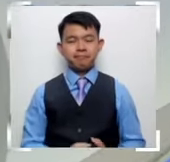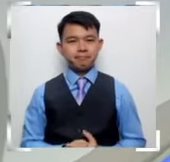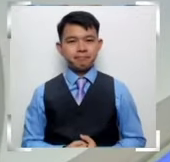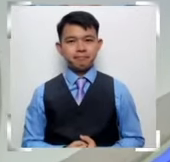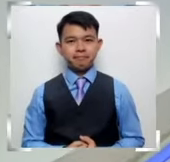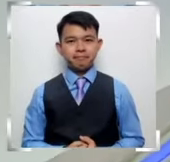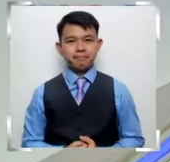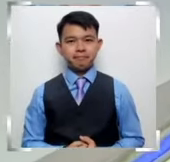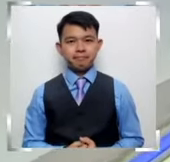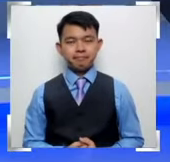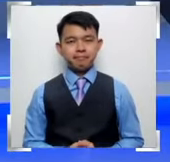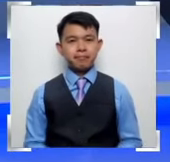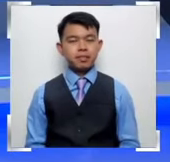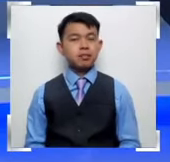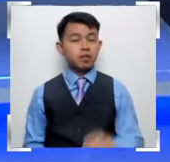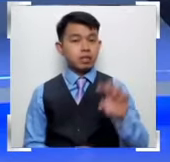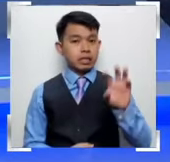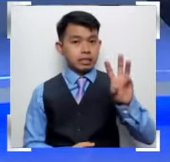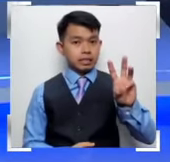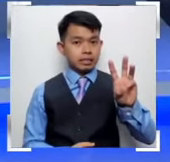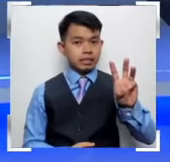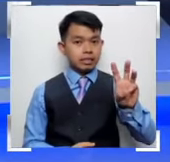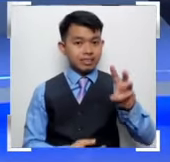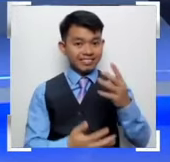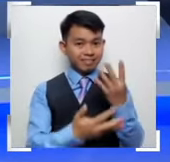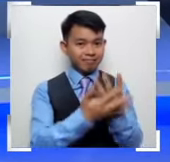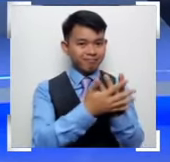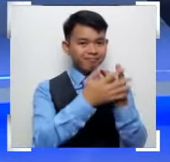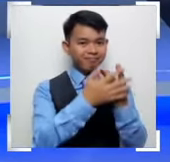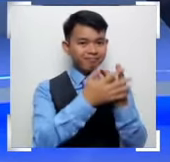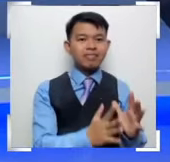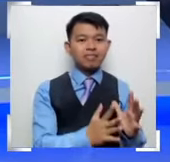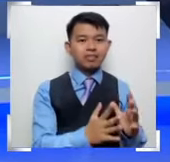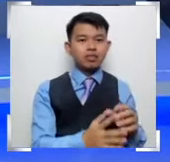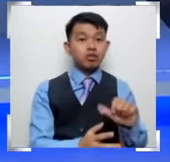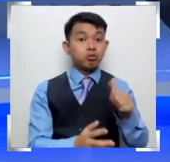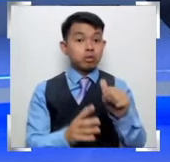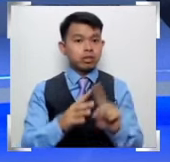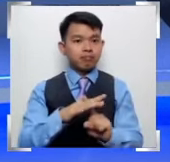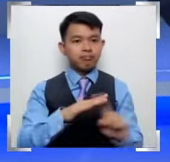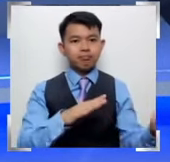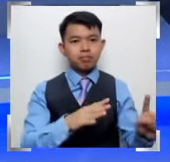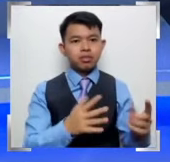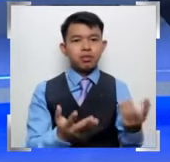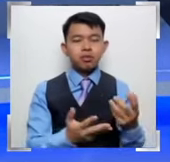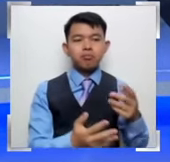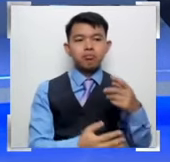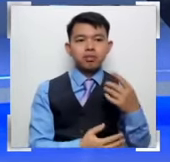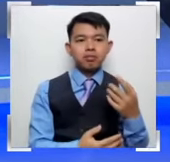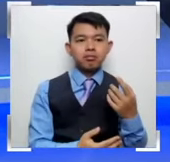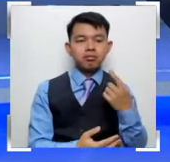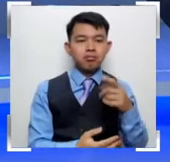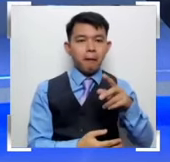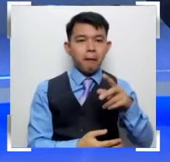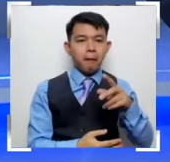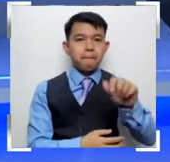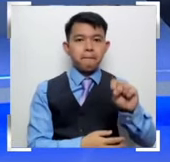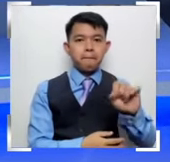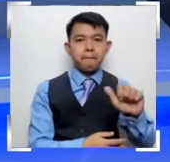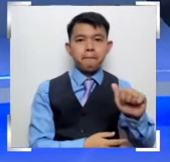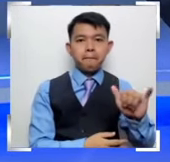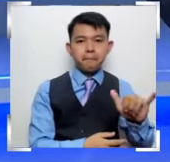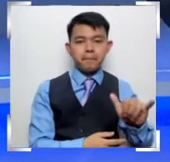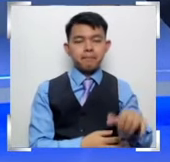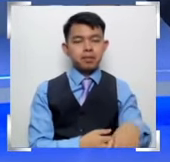Anim na preso na ang nahuli sa 10 pumuga sa Malibay Substation sa Pasay kanina madaling araw. Isa sa kanilang naaresto mag-alas